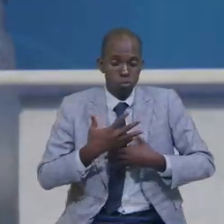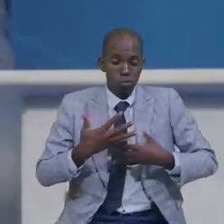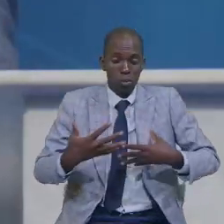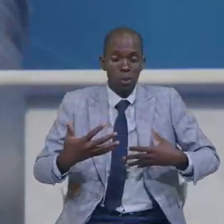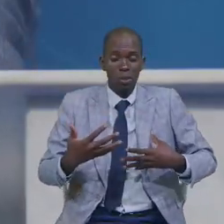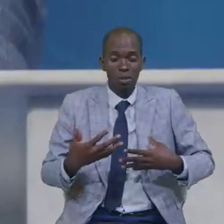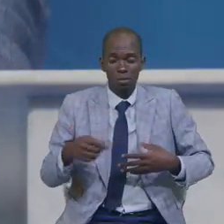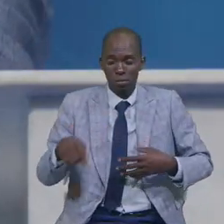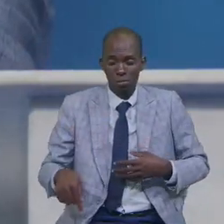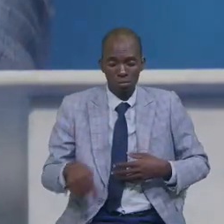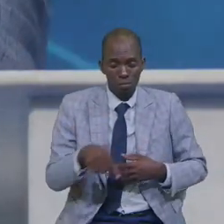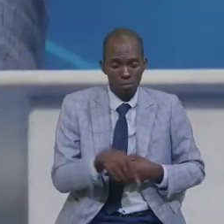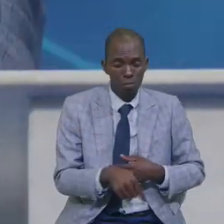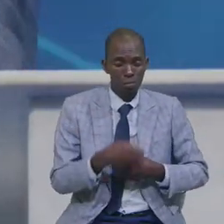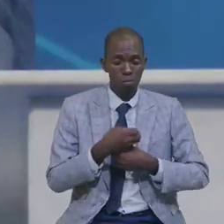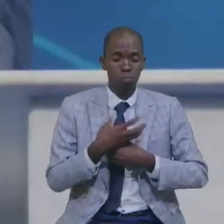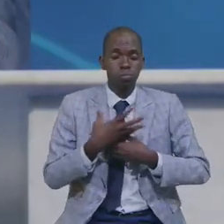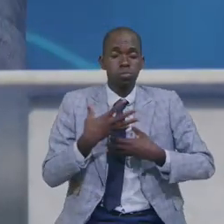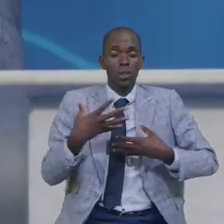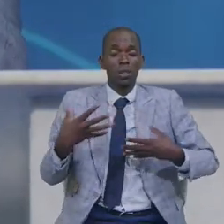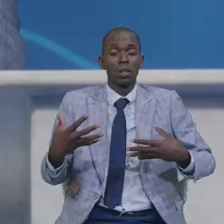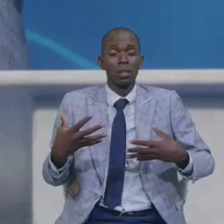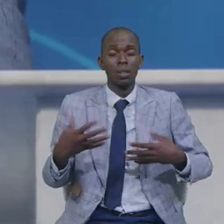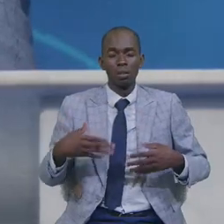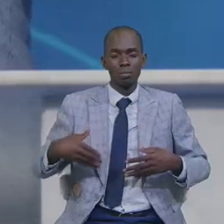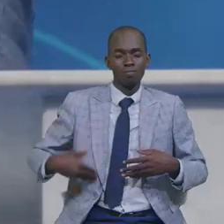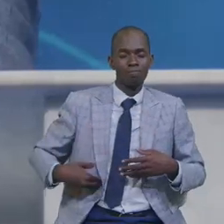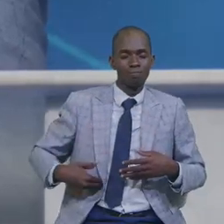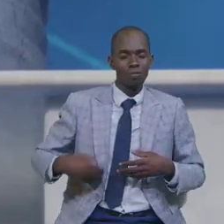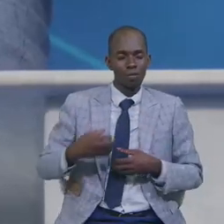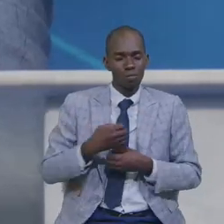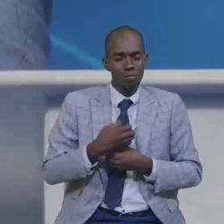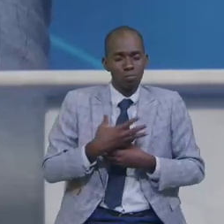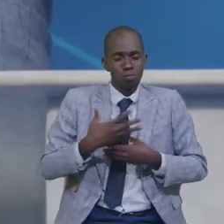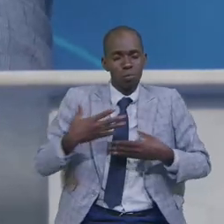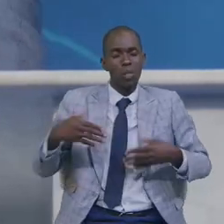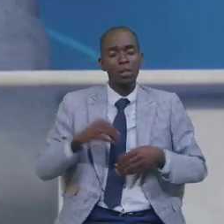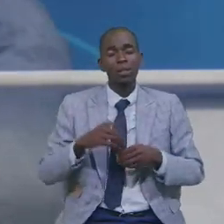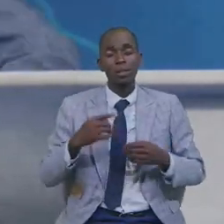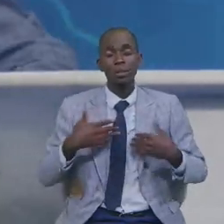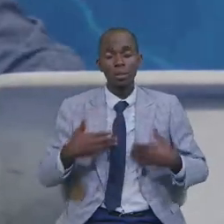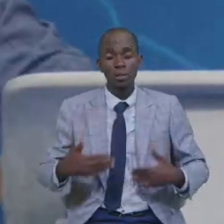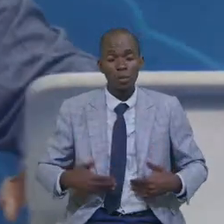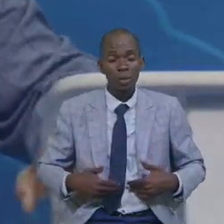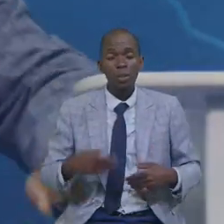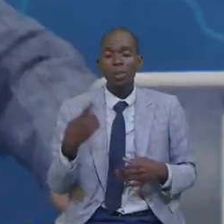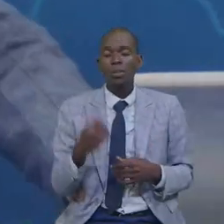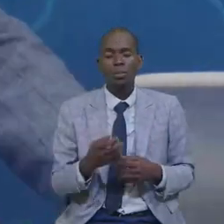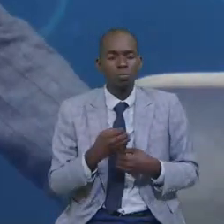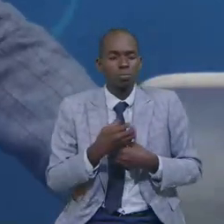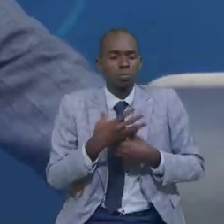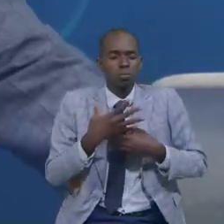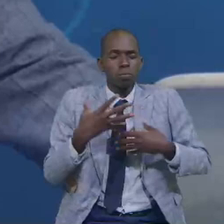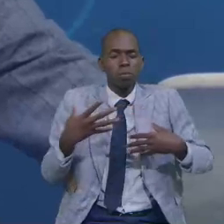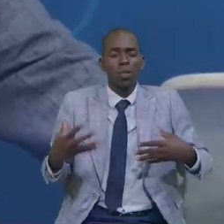amplement l'éléphantiasis au pied leur nid à cette partie du corps l'enflement